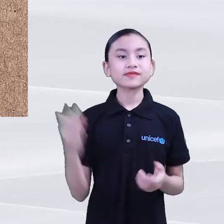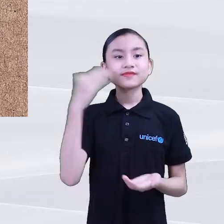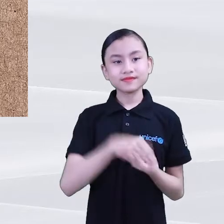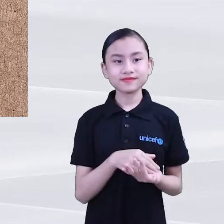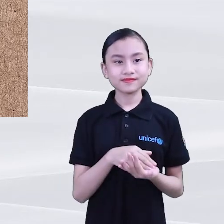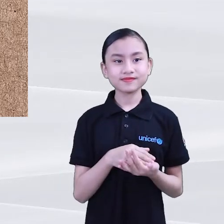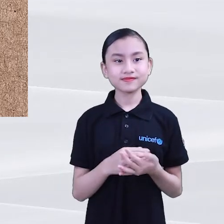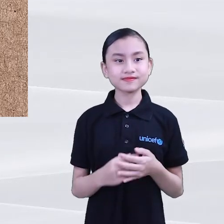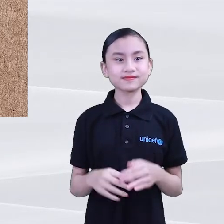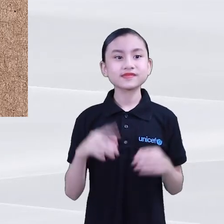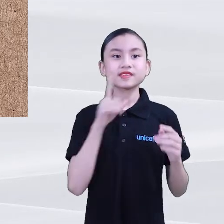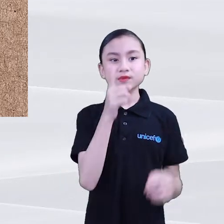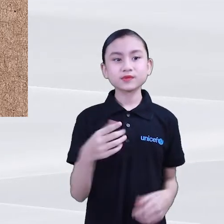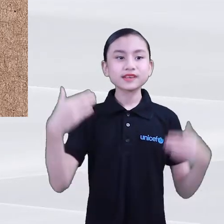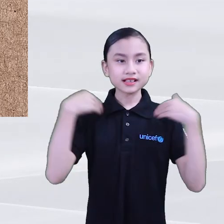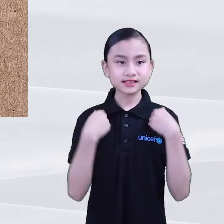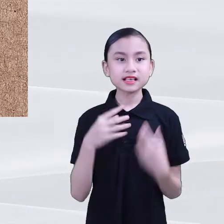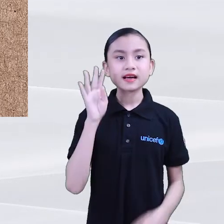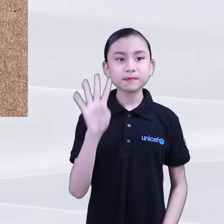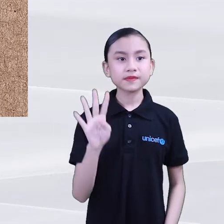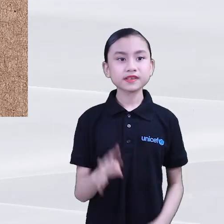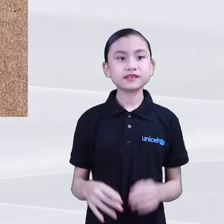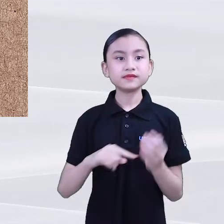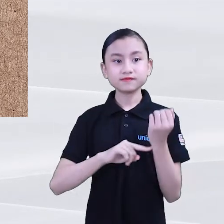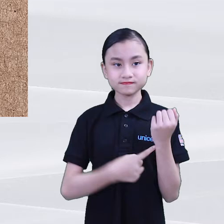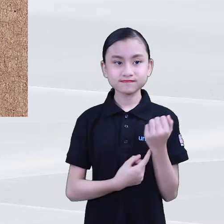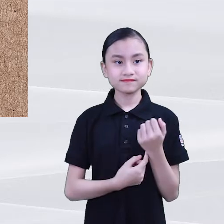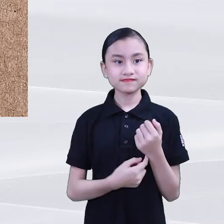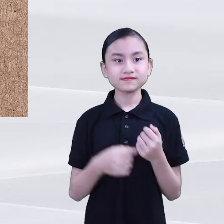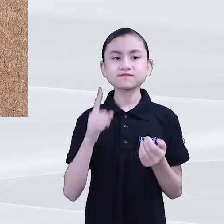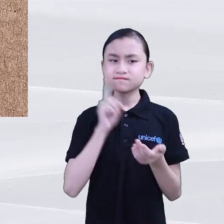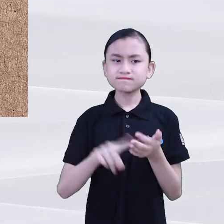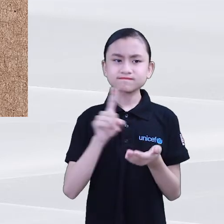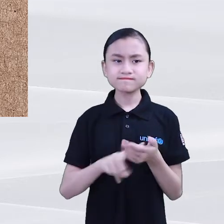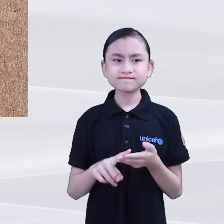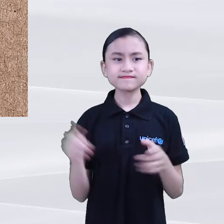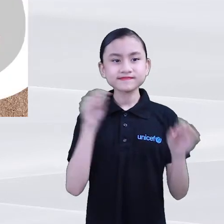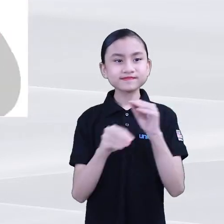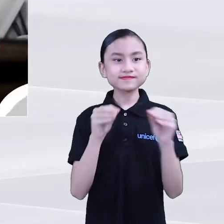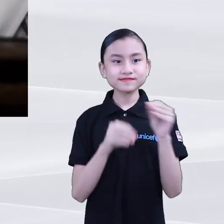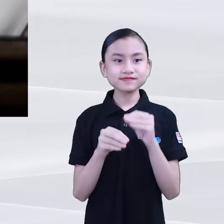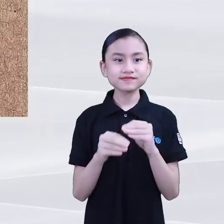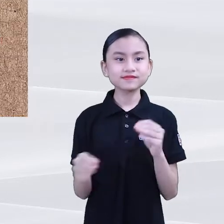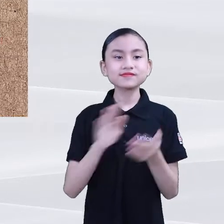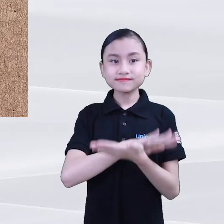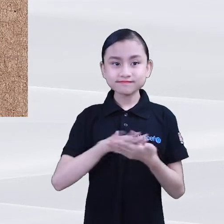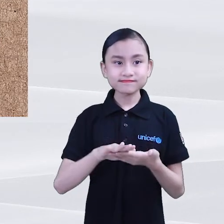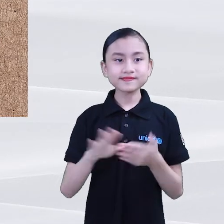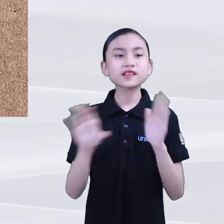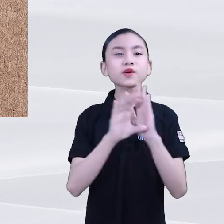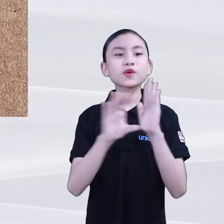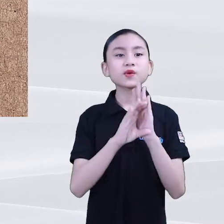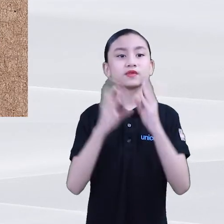pastikan ada 4 langkah yang nyata, iaitu permulaan, penyemakan, tindakan dan kemaskini. Contohnya,